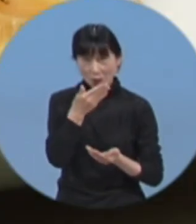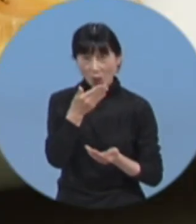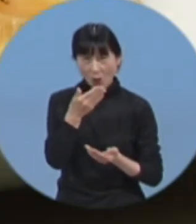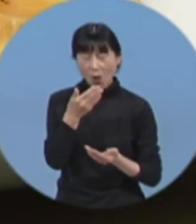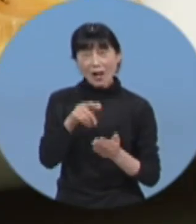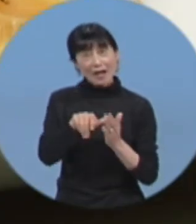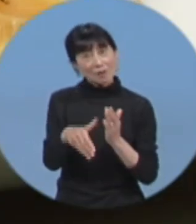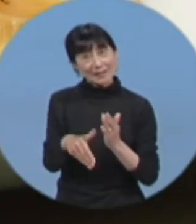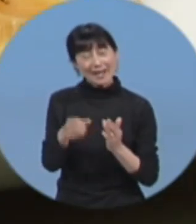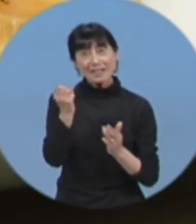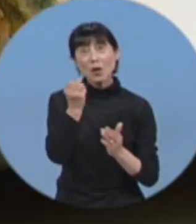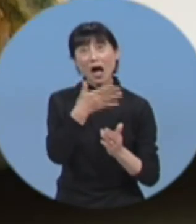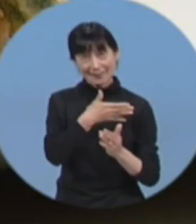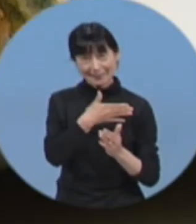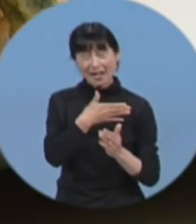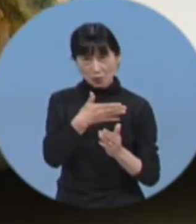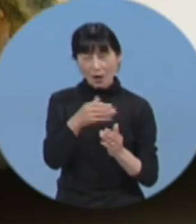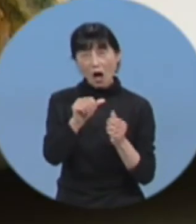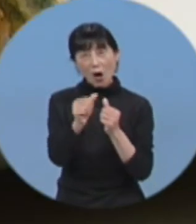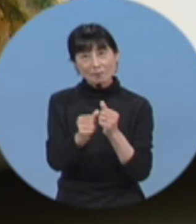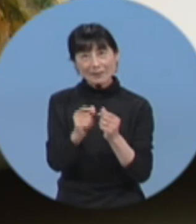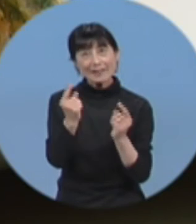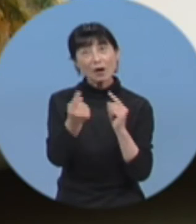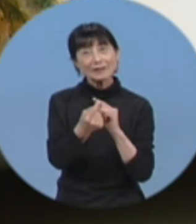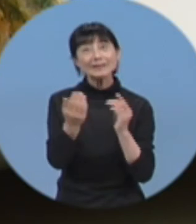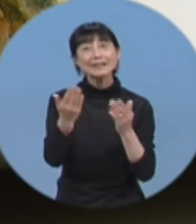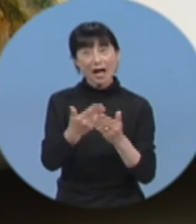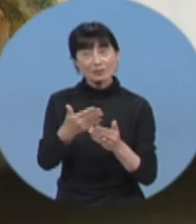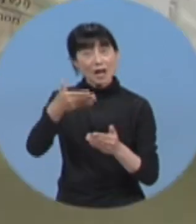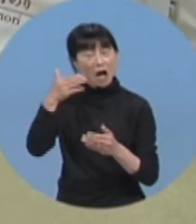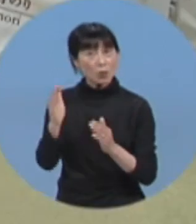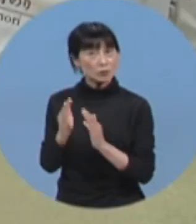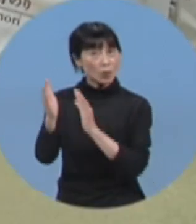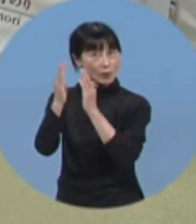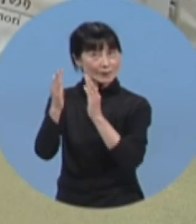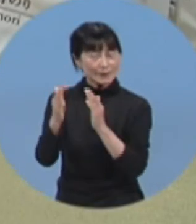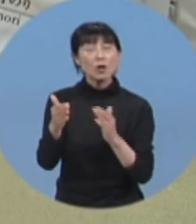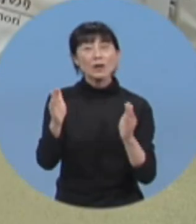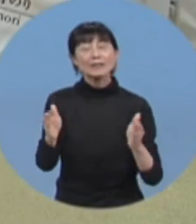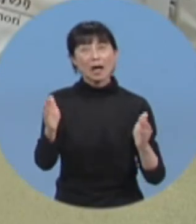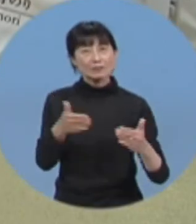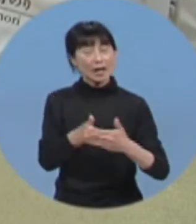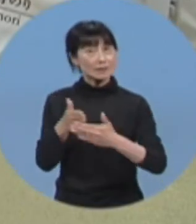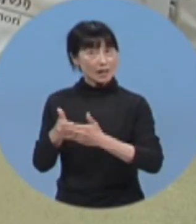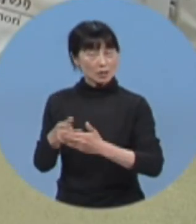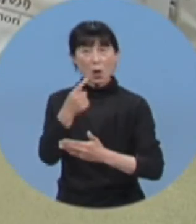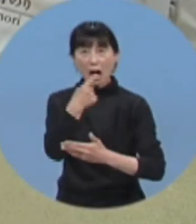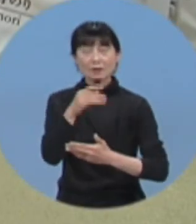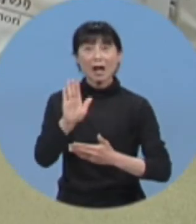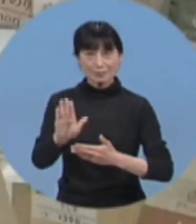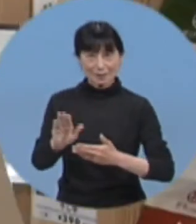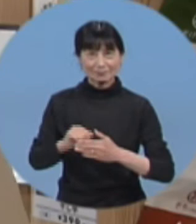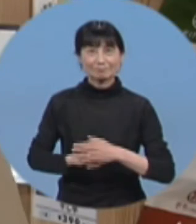一風変わった塩味、あとおつまみ代わりにもなる青のりなど、あとは期間限定で扱っている味もございます